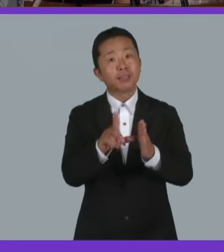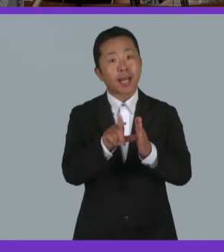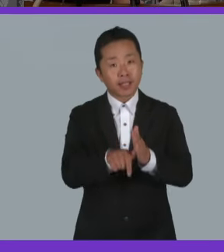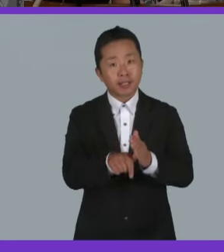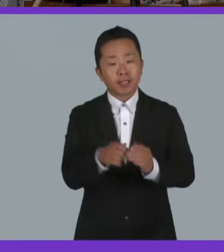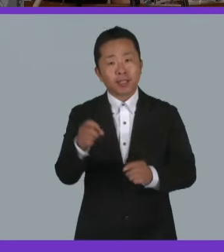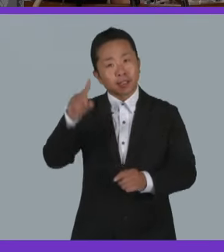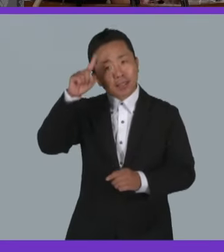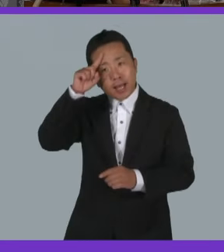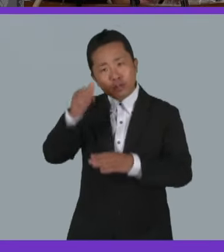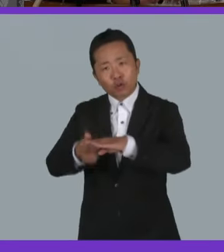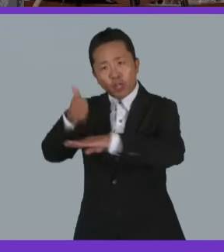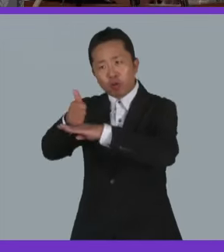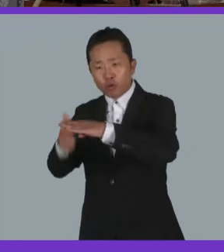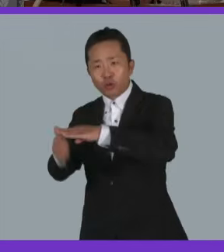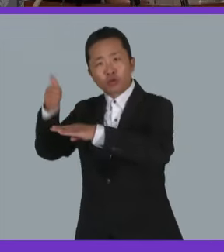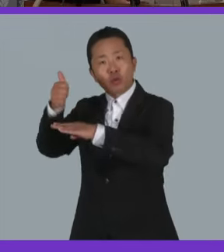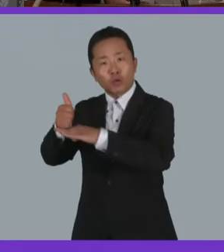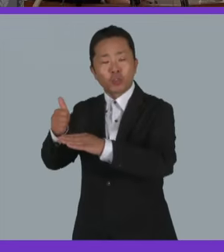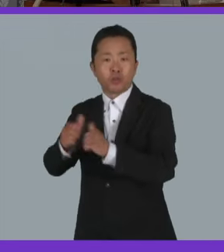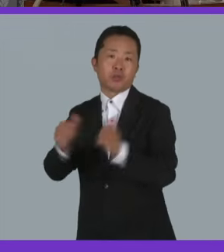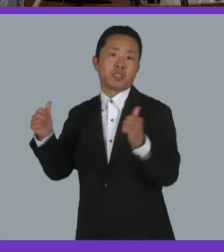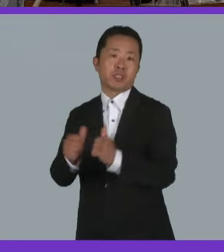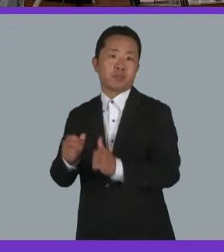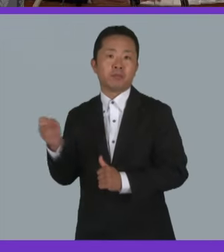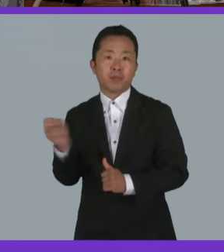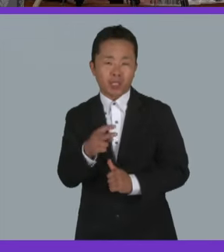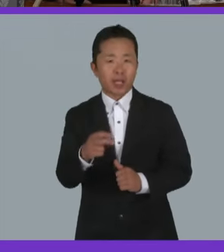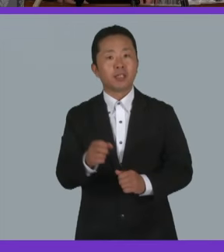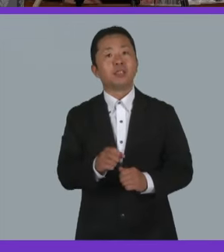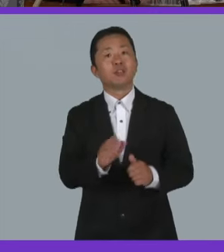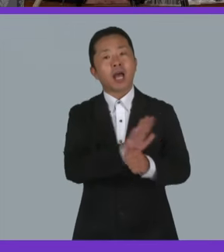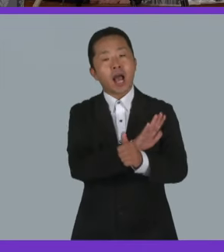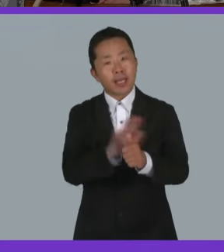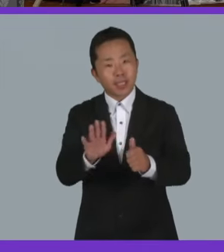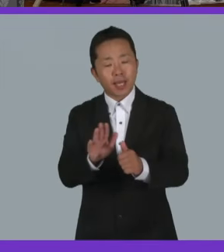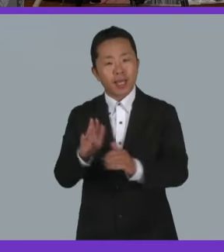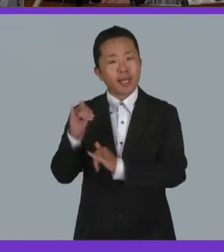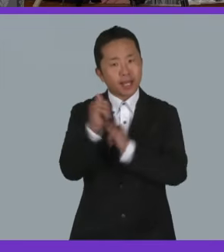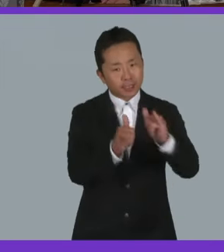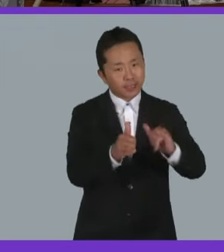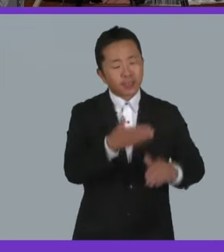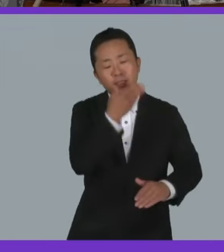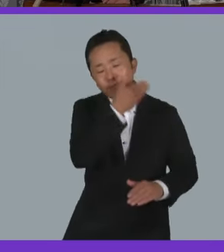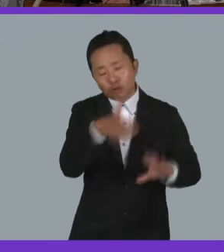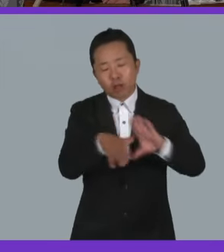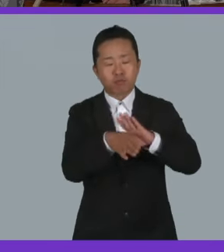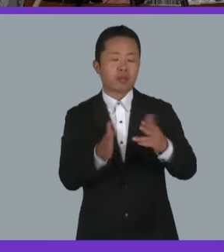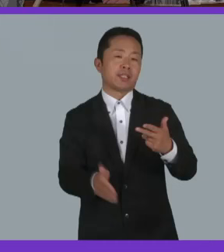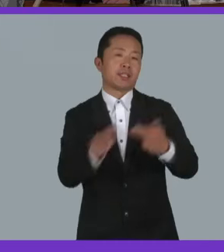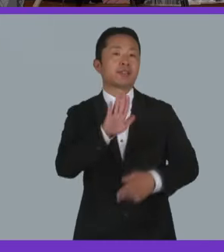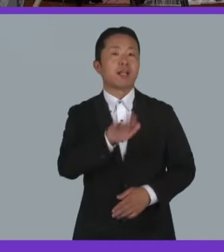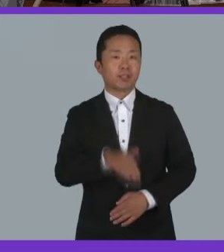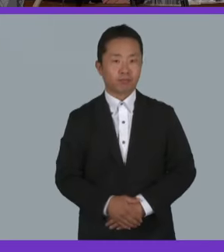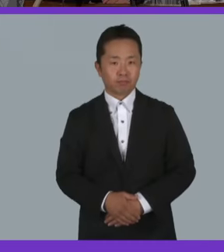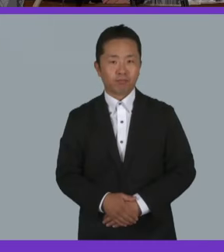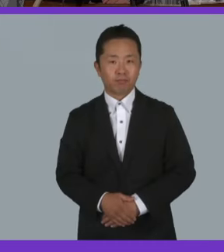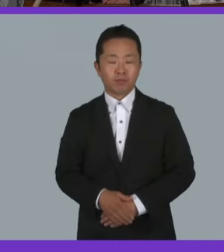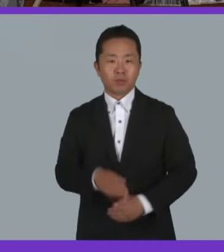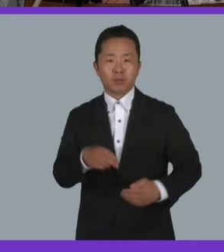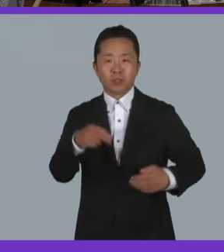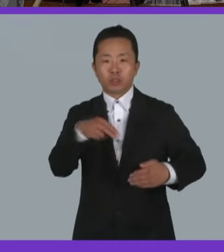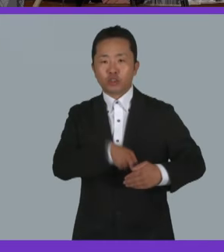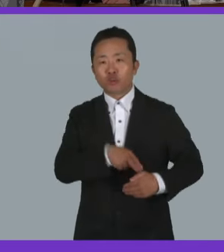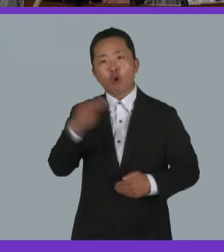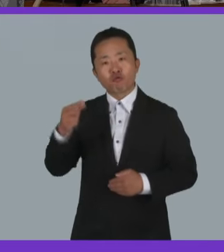正天皇の即位の大典等、さまざまな歴史や背景を持った貴重な文化施設でございます。将軍の御殿であるあ